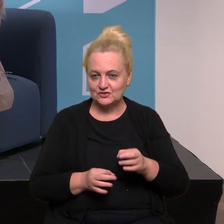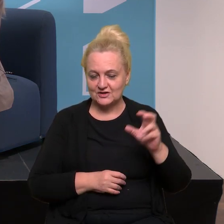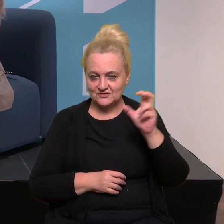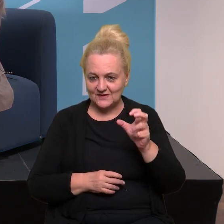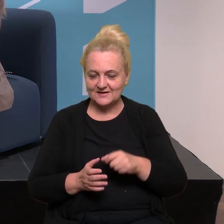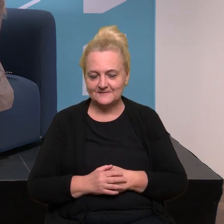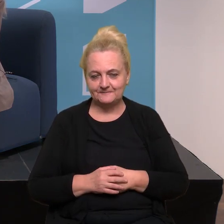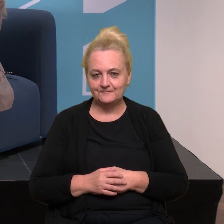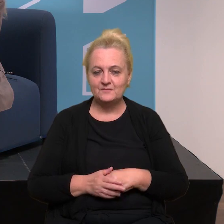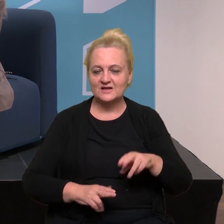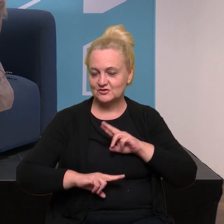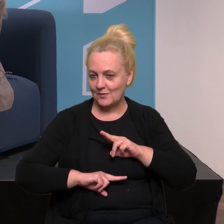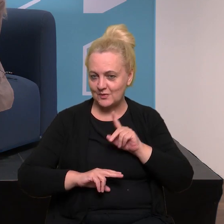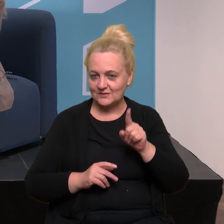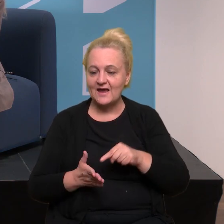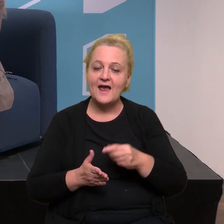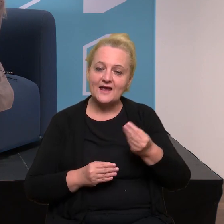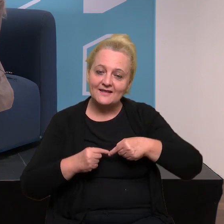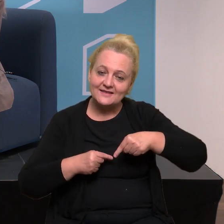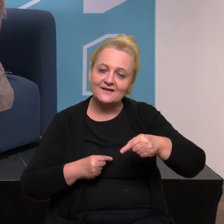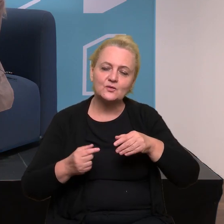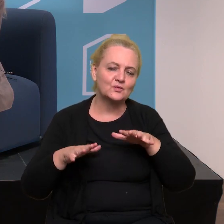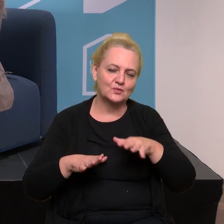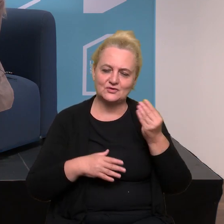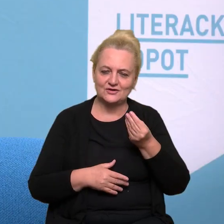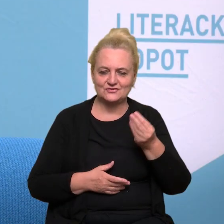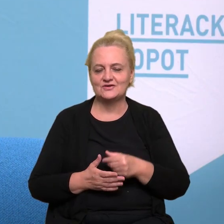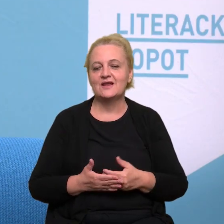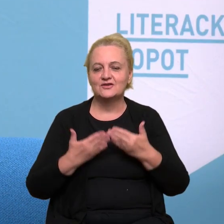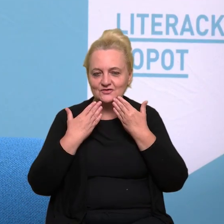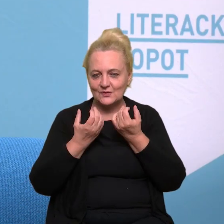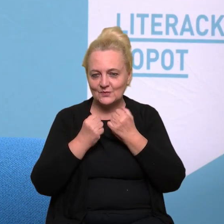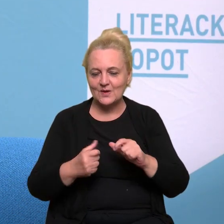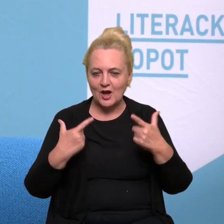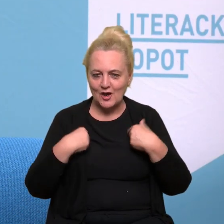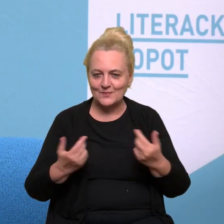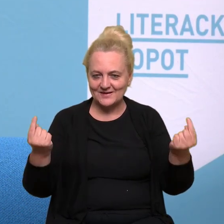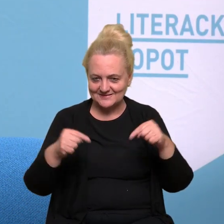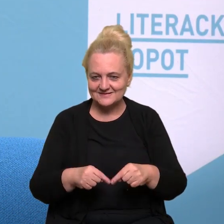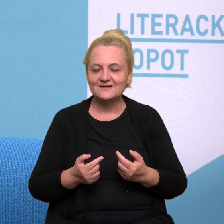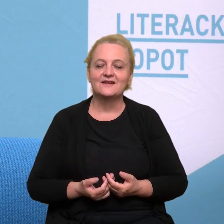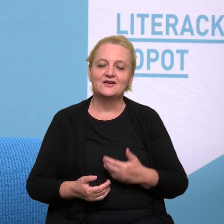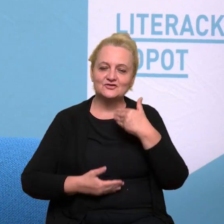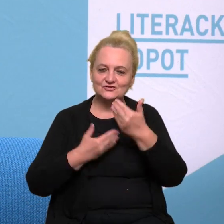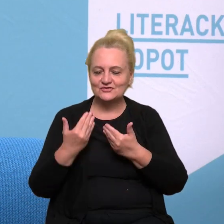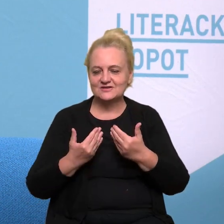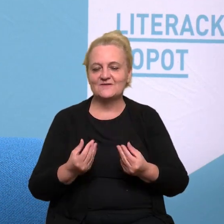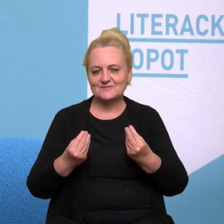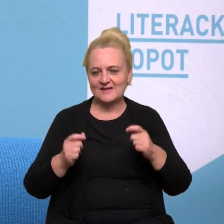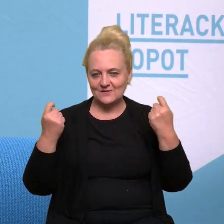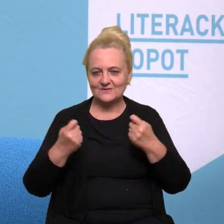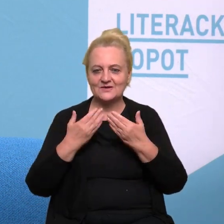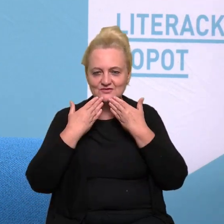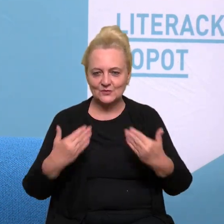czwartek Sopot, ale przed nami jeszcze bardzo wiele. Dziękuję bardzo za obecność i życzę wspaniałego festiwalu.